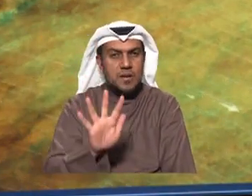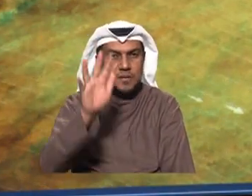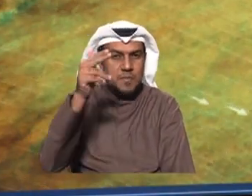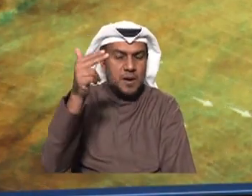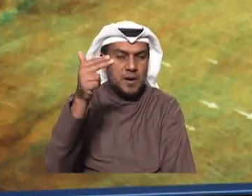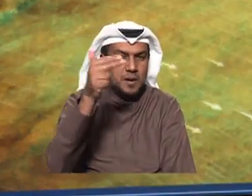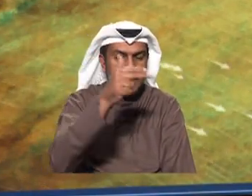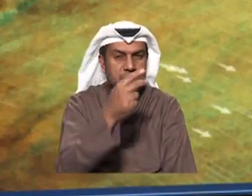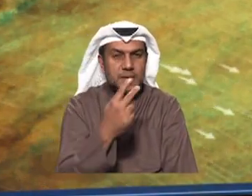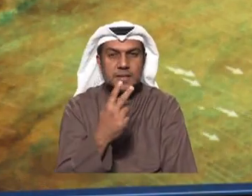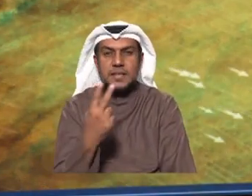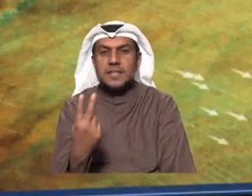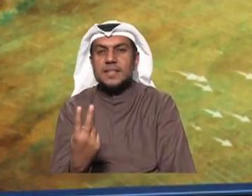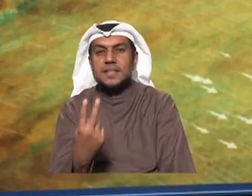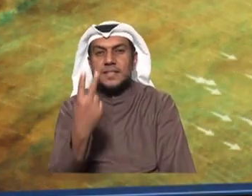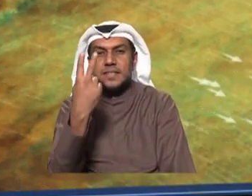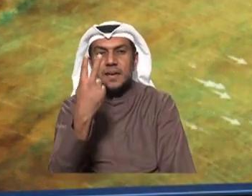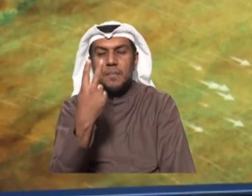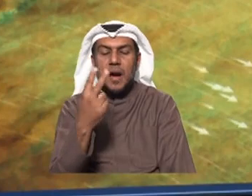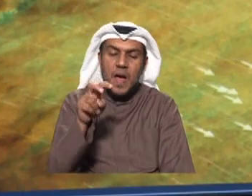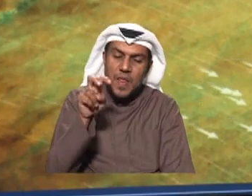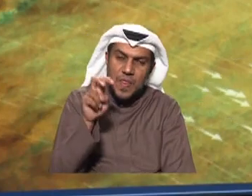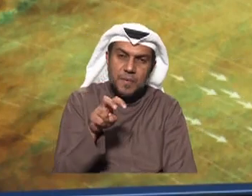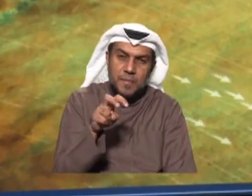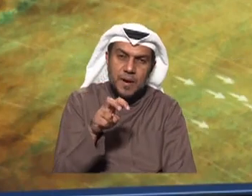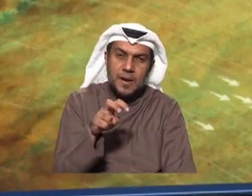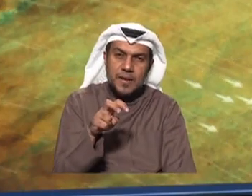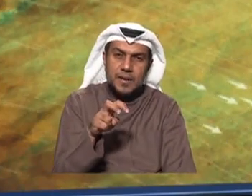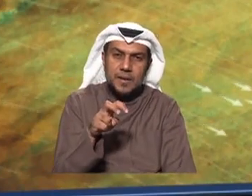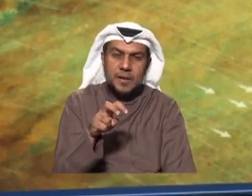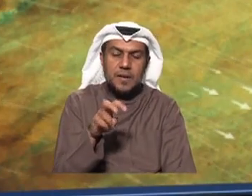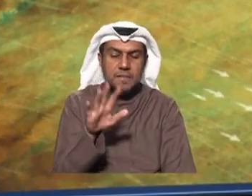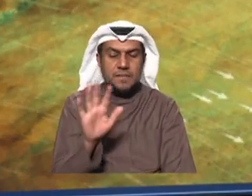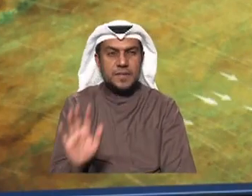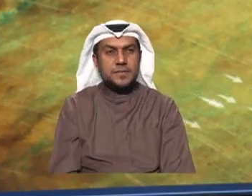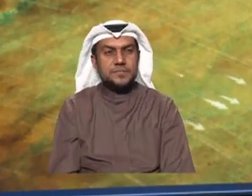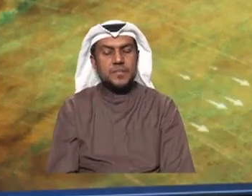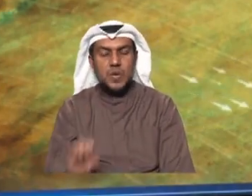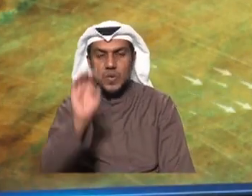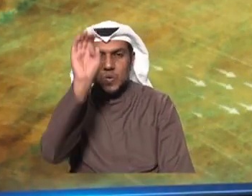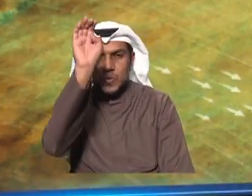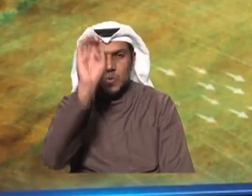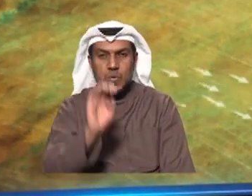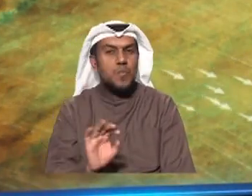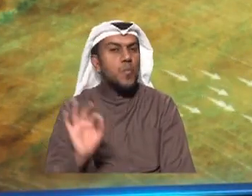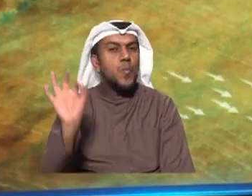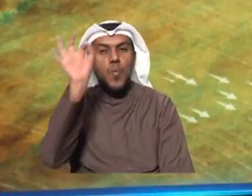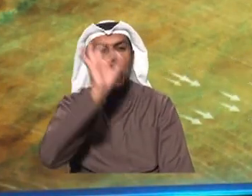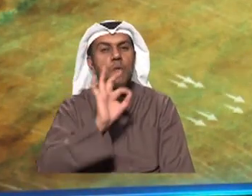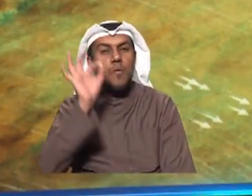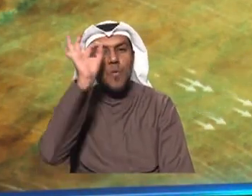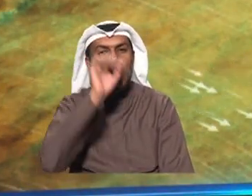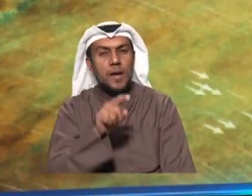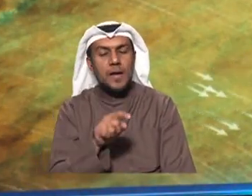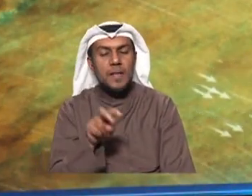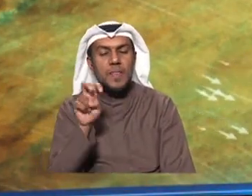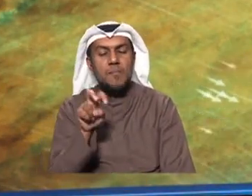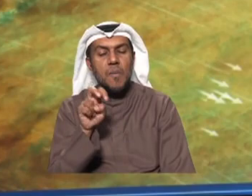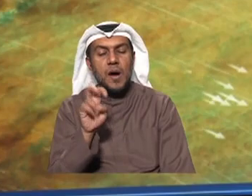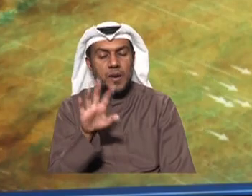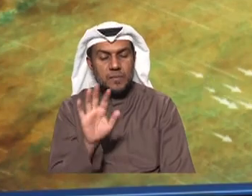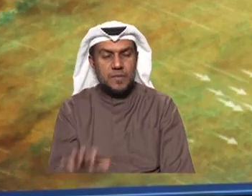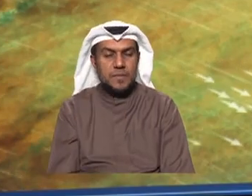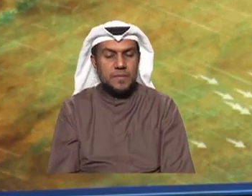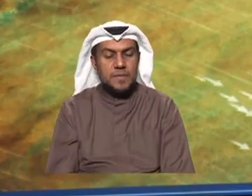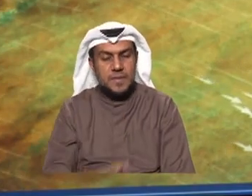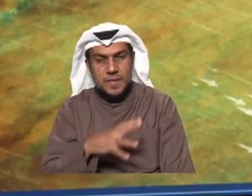البلاد ما بين 7 درجات إلى 8 درجات مئوية، كذلك في جنوبا في الوفرة متوقع تصل إلى 8 درجات مئوية. على